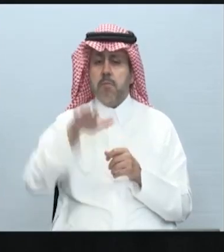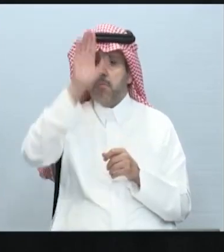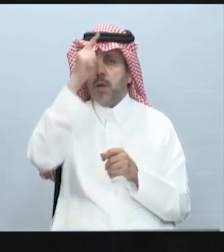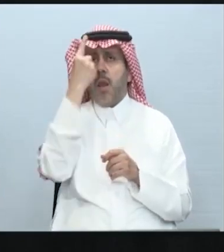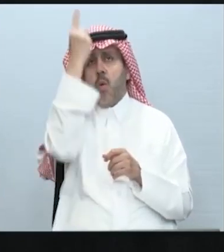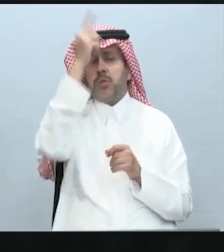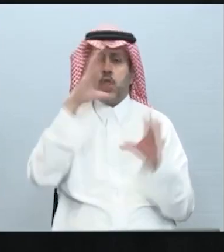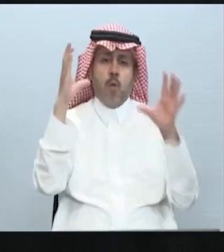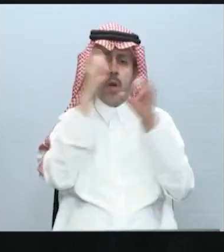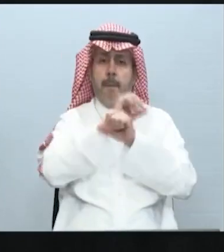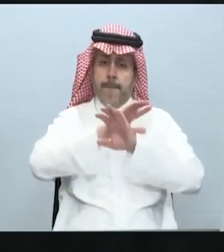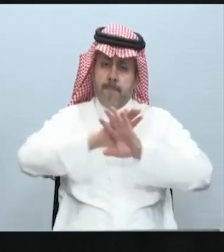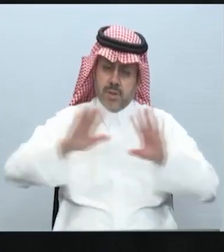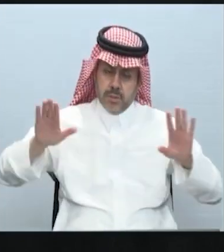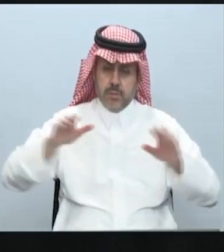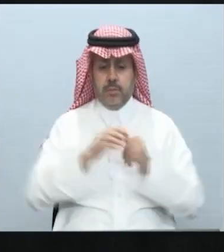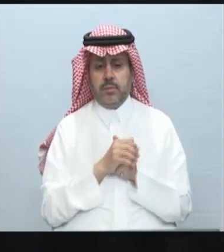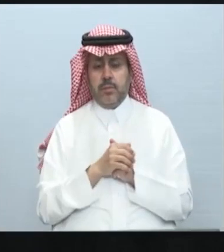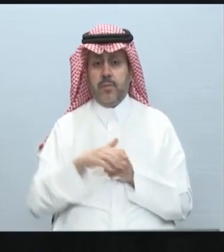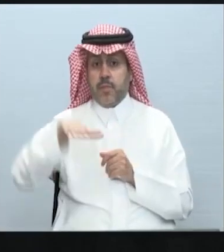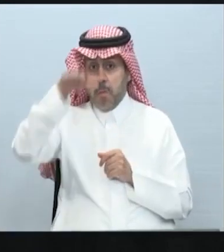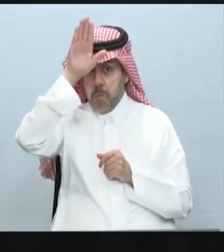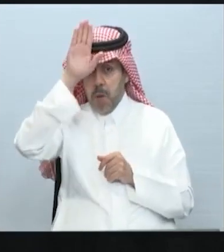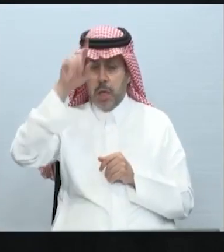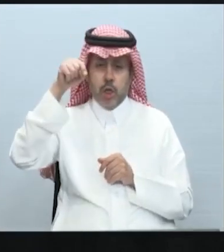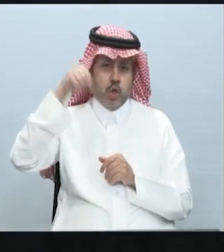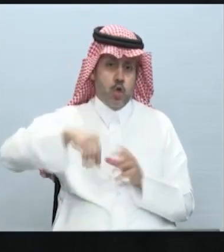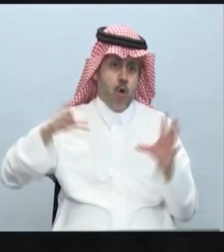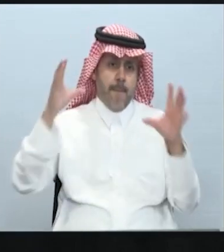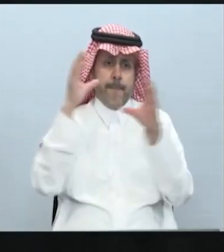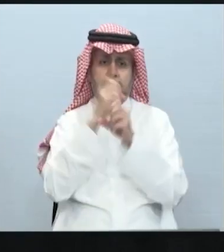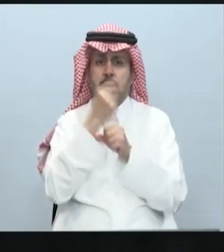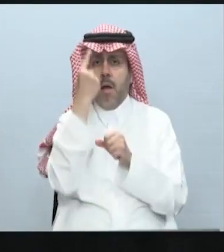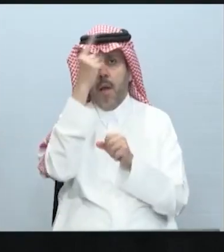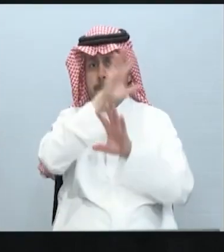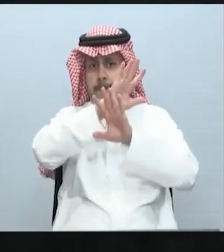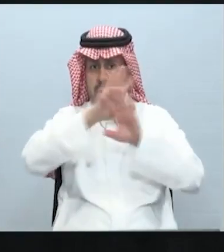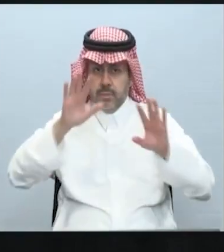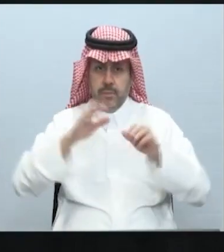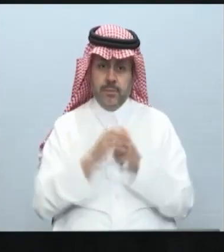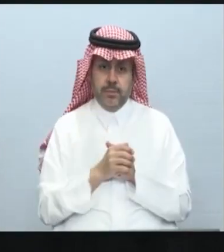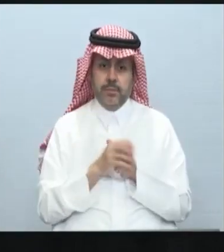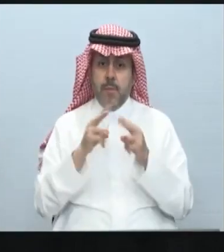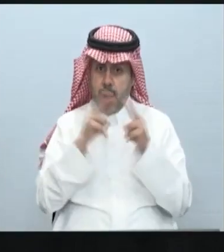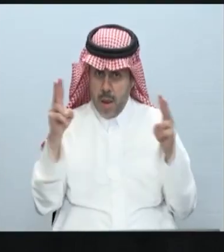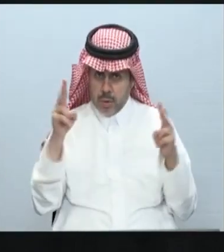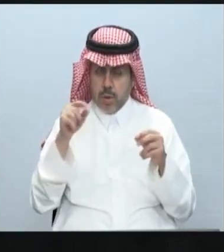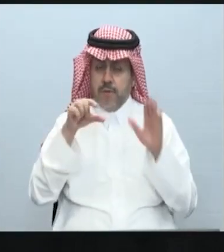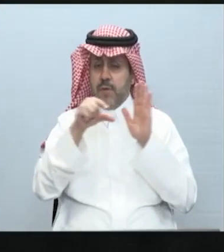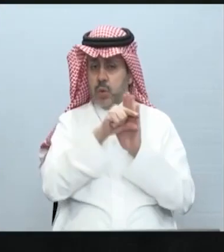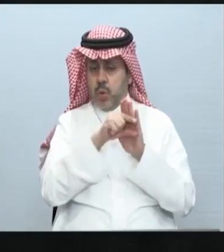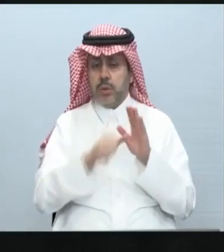ملك الا الله سبحانه وتعالى مالك يوم الدين ما هو يوم الدين بينها الله سبحانه في سوره الانفطار